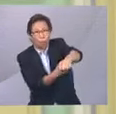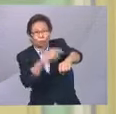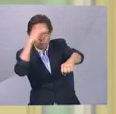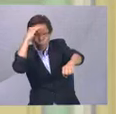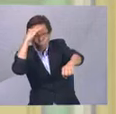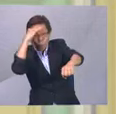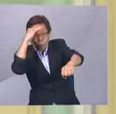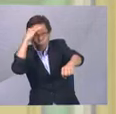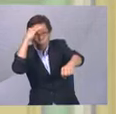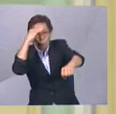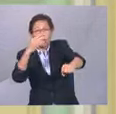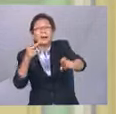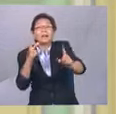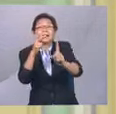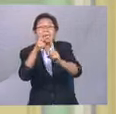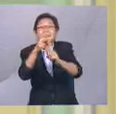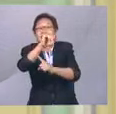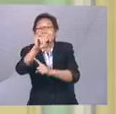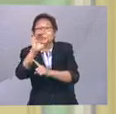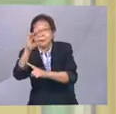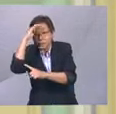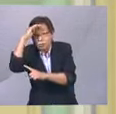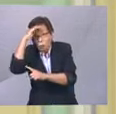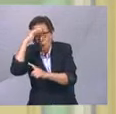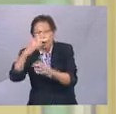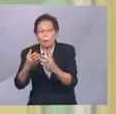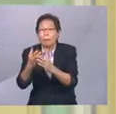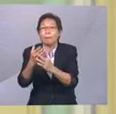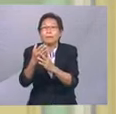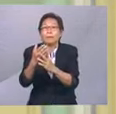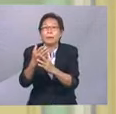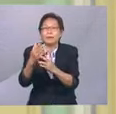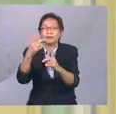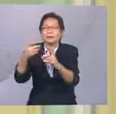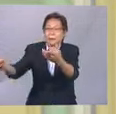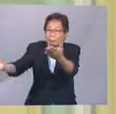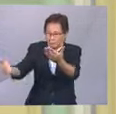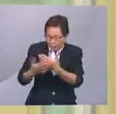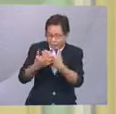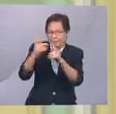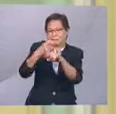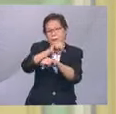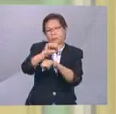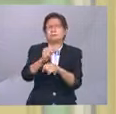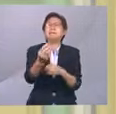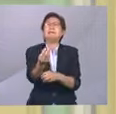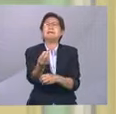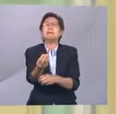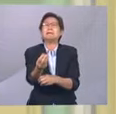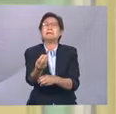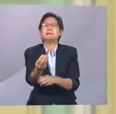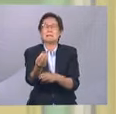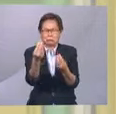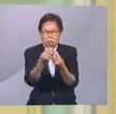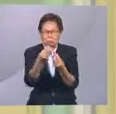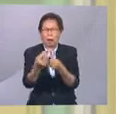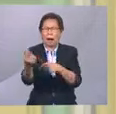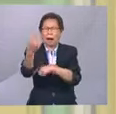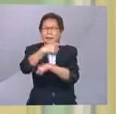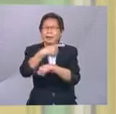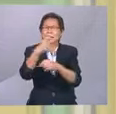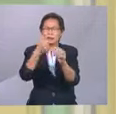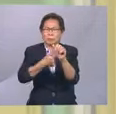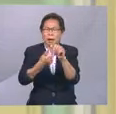kjbi melalui yang datangnya dari Singapura tidak baik walaupun Angke harian